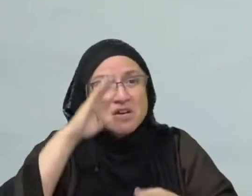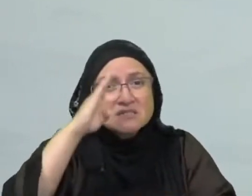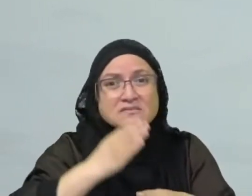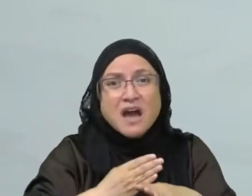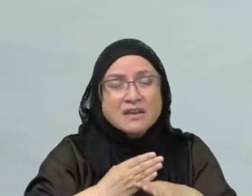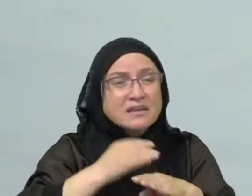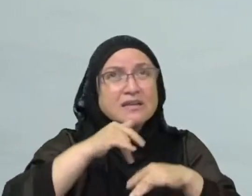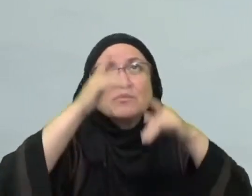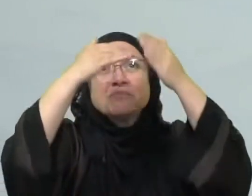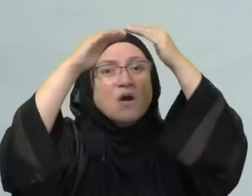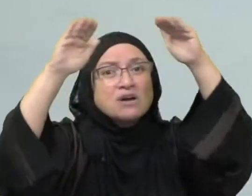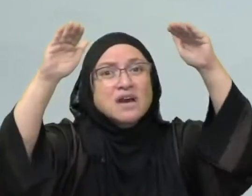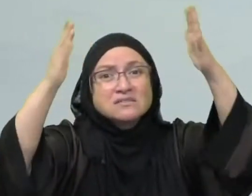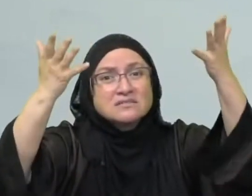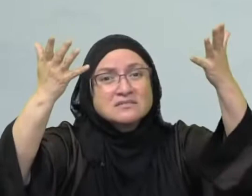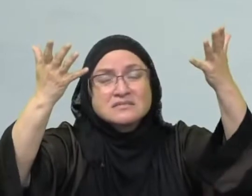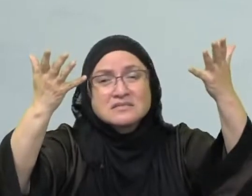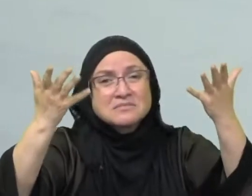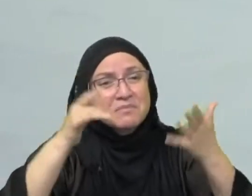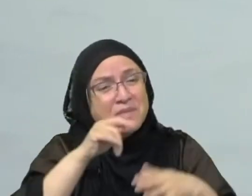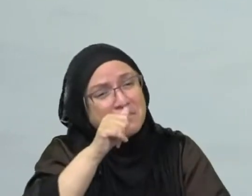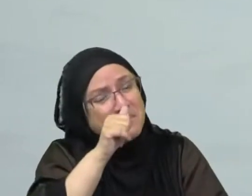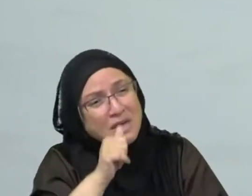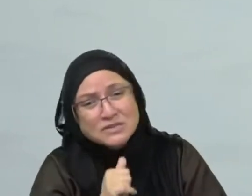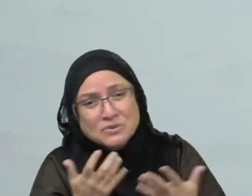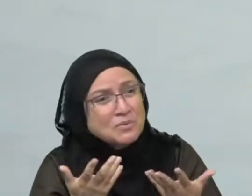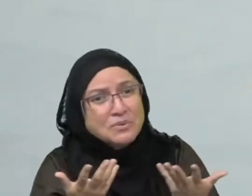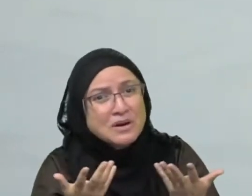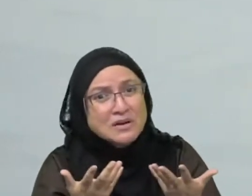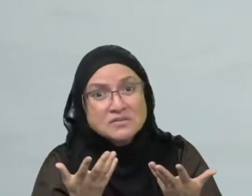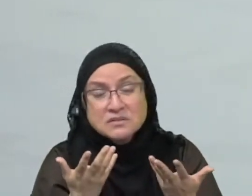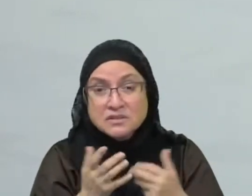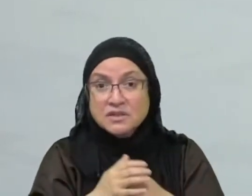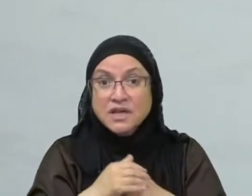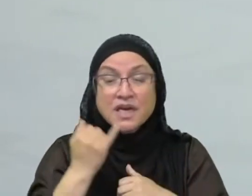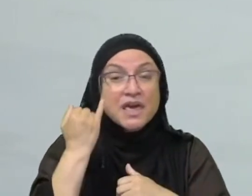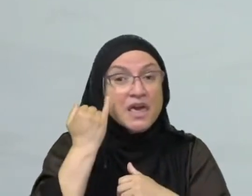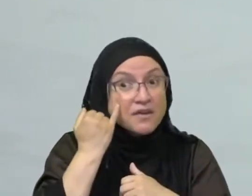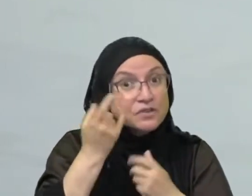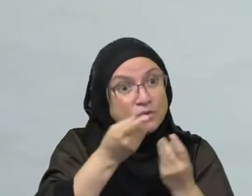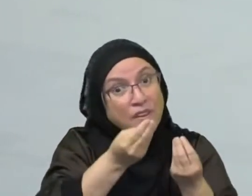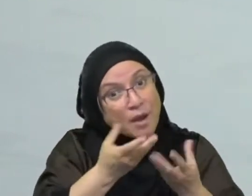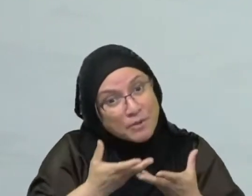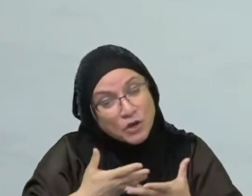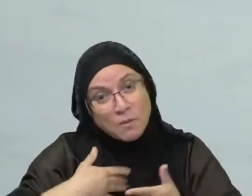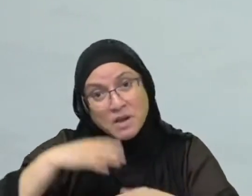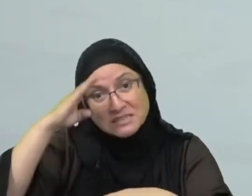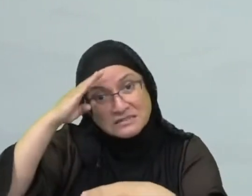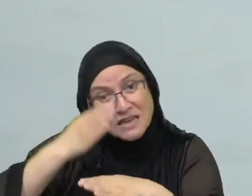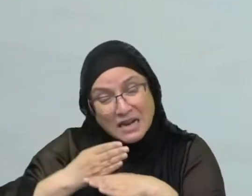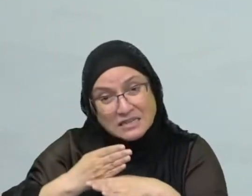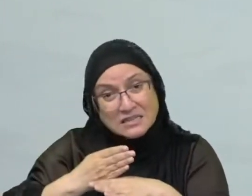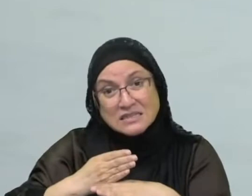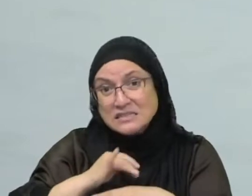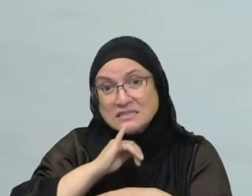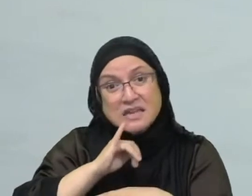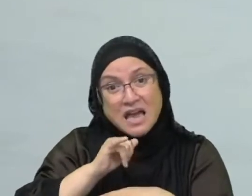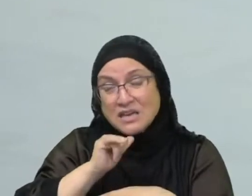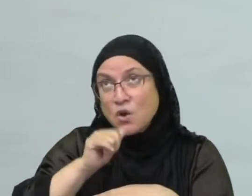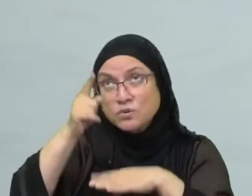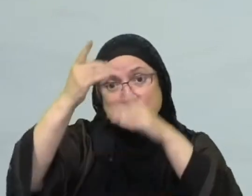then I'm going to cry more and more and more and more. And the Prophet ﷺ tells Haritha, Jannah is not just one